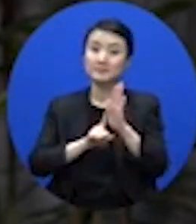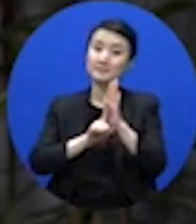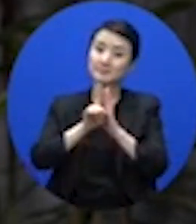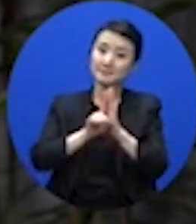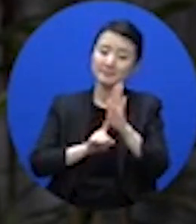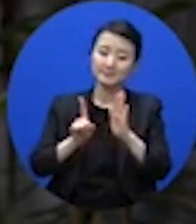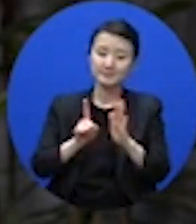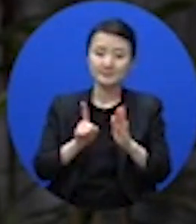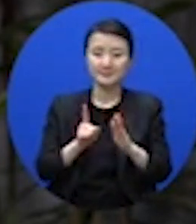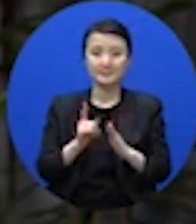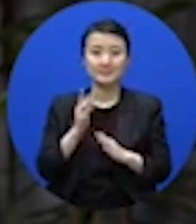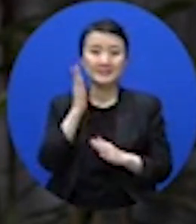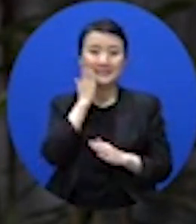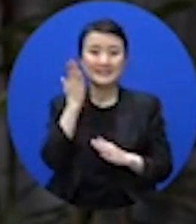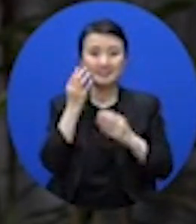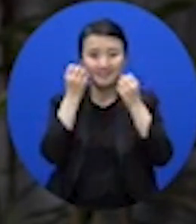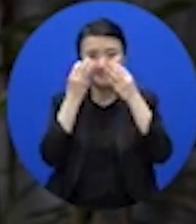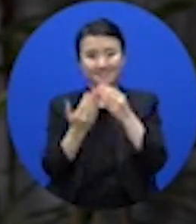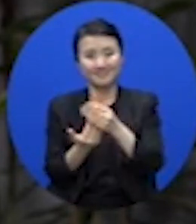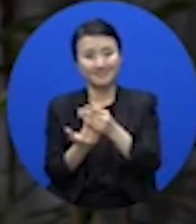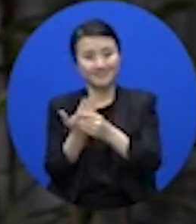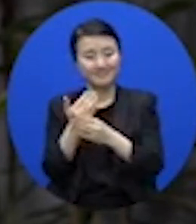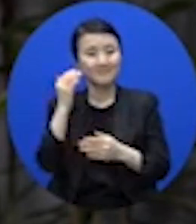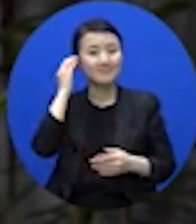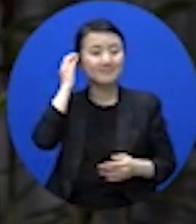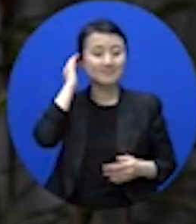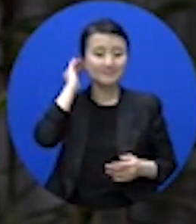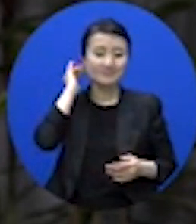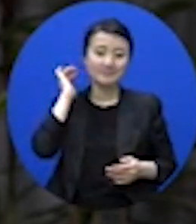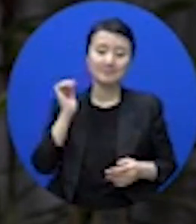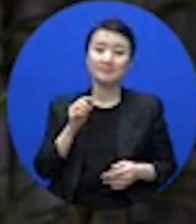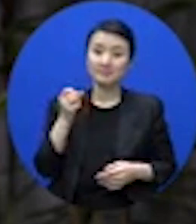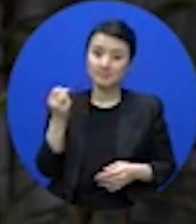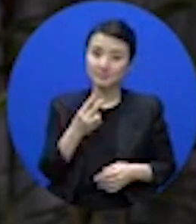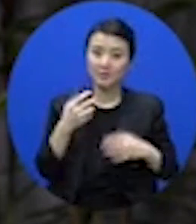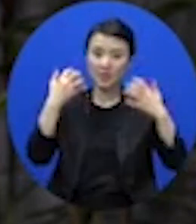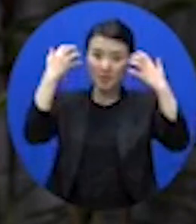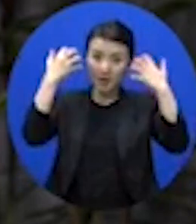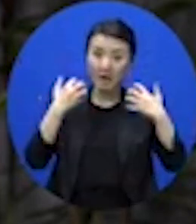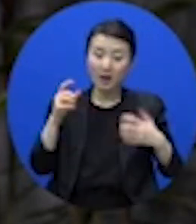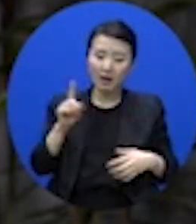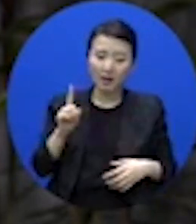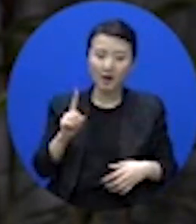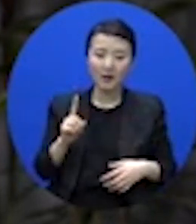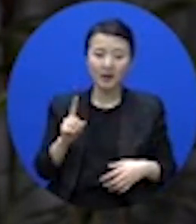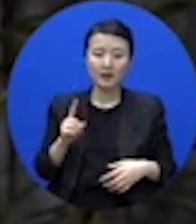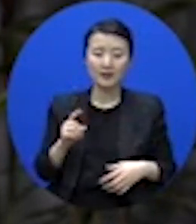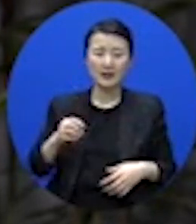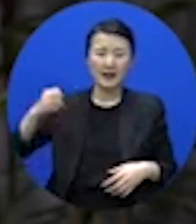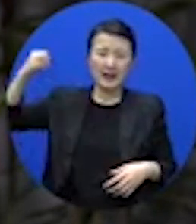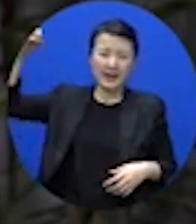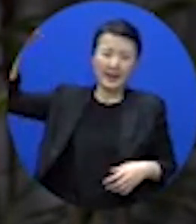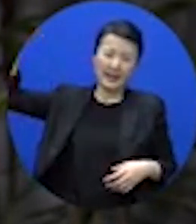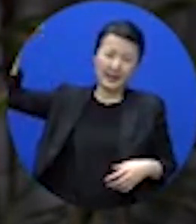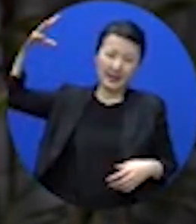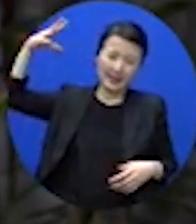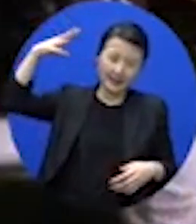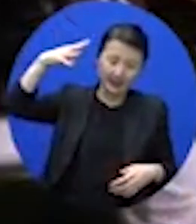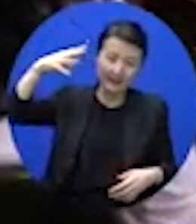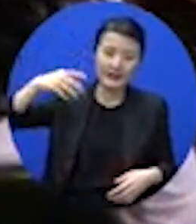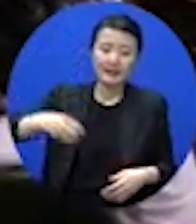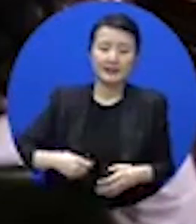예, 새싹이 파릇파릇 돋는 그런 적정한 온도. 또 여름에는 굉장히 또 핫한, 그죠?